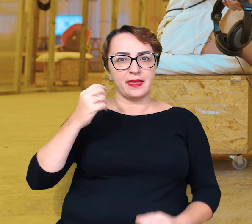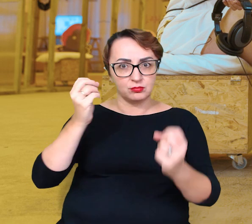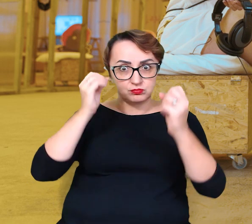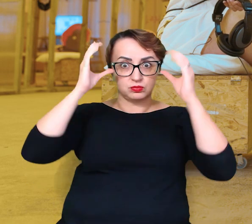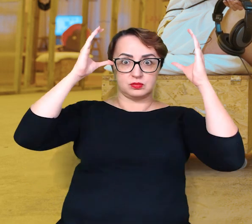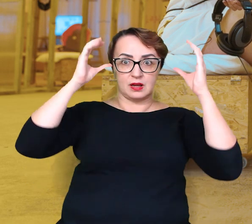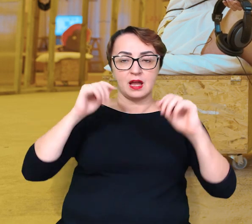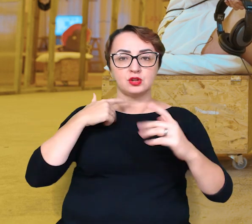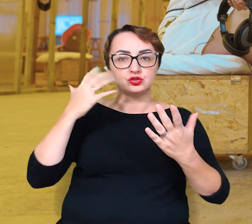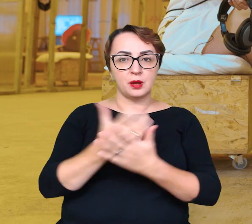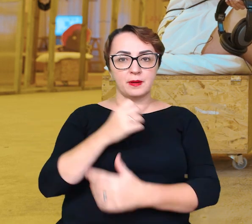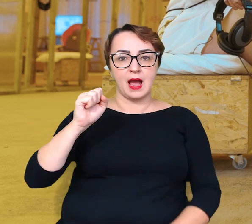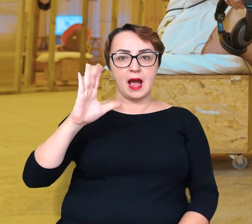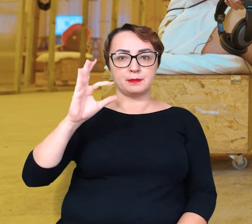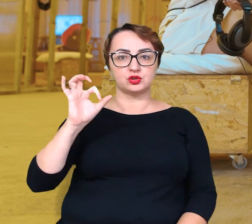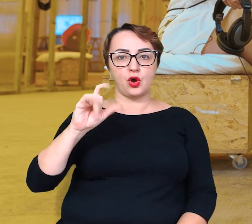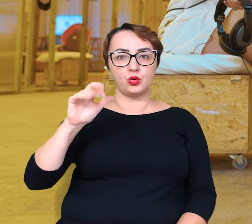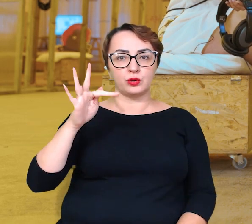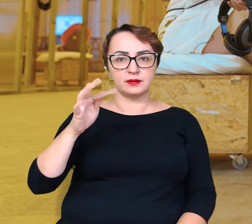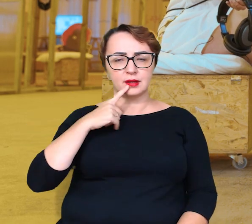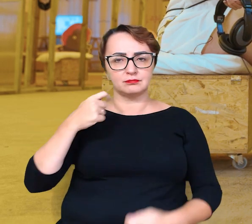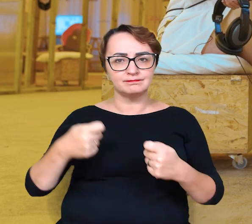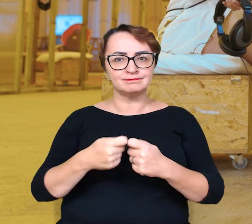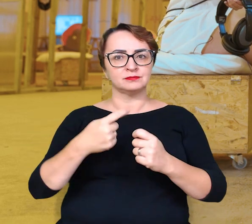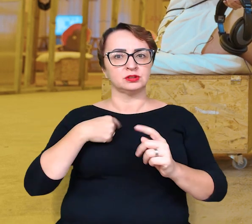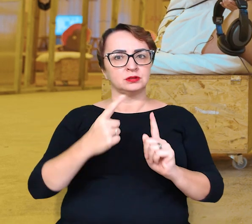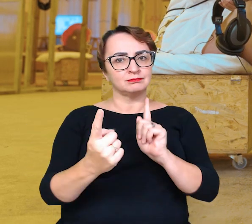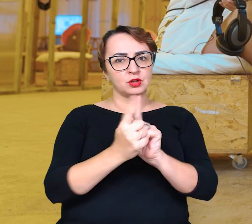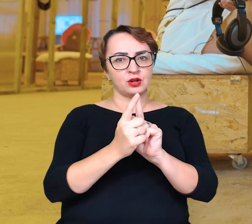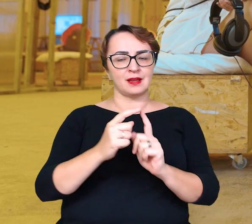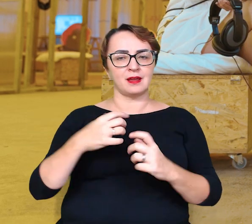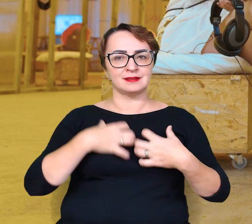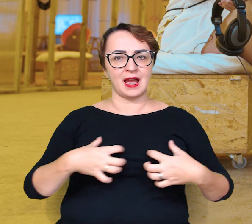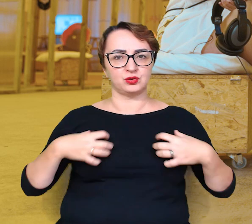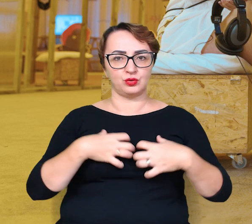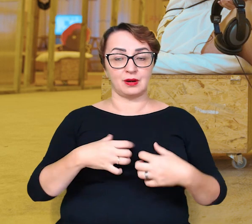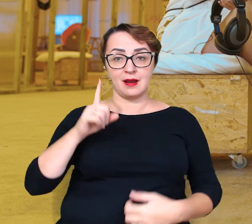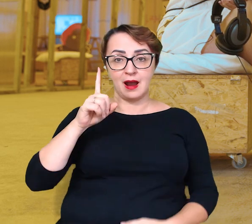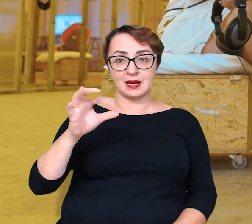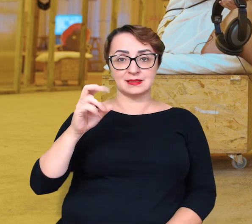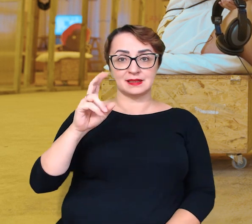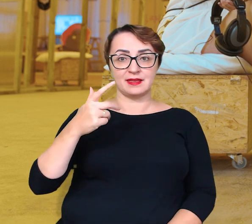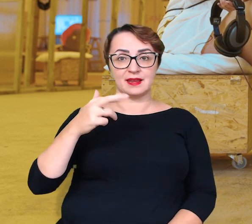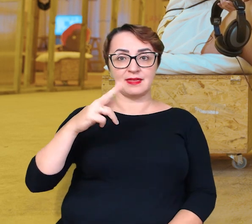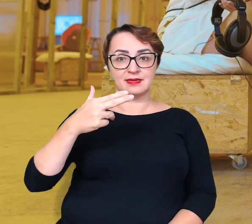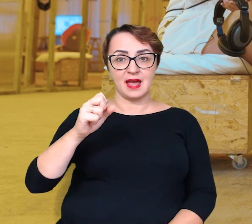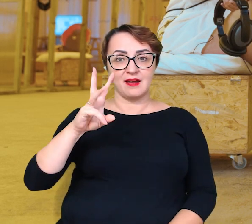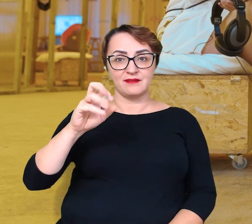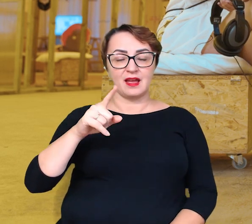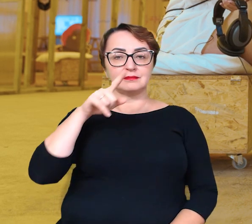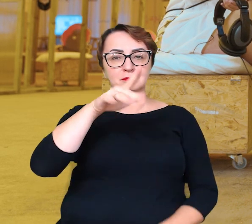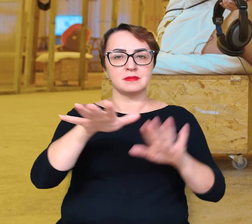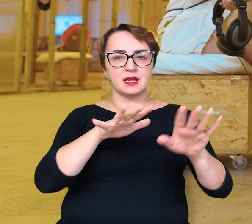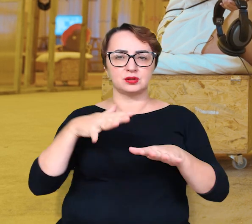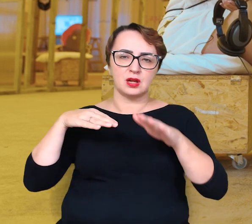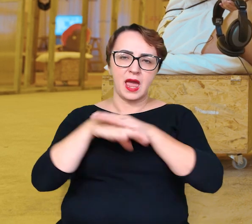zdobycia absolutu, skonfrontowania się z naturą. Natomiast Skandynawia jest też mekką emigrantów, którzy